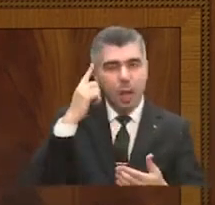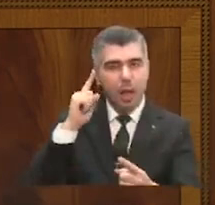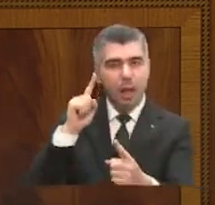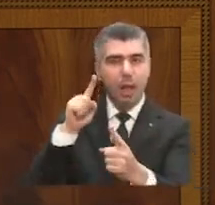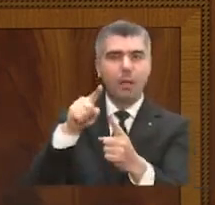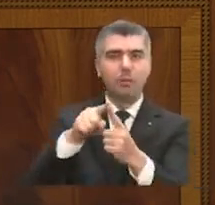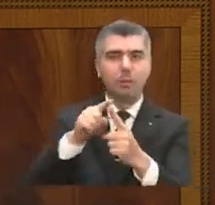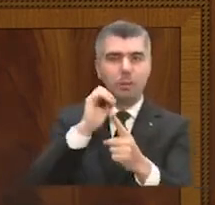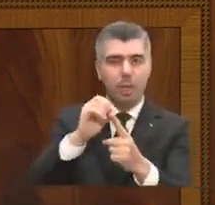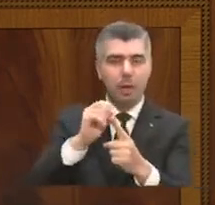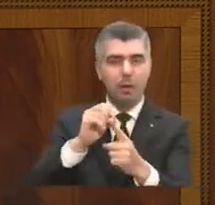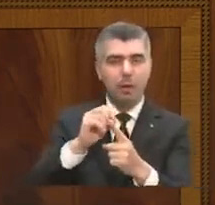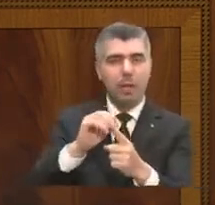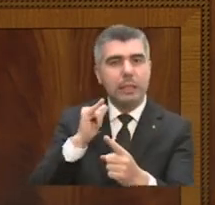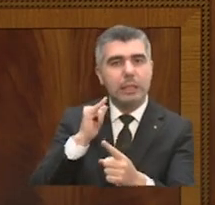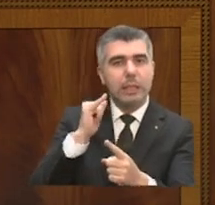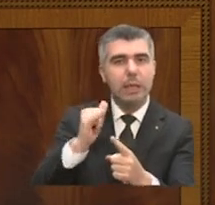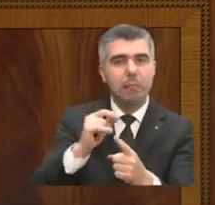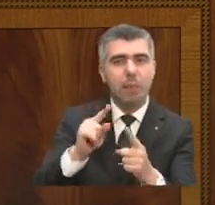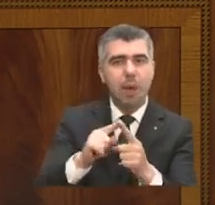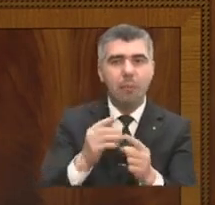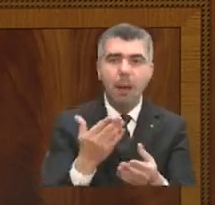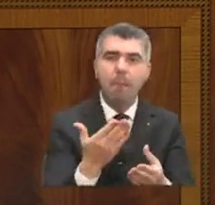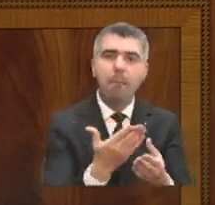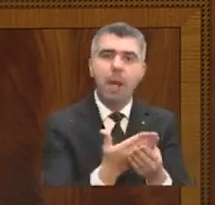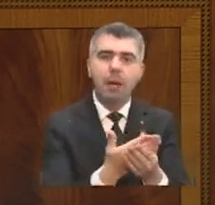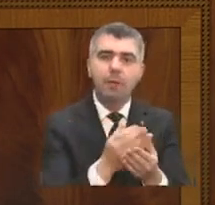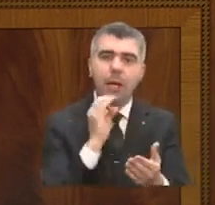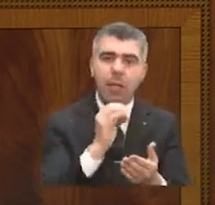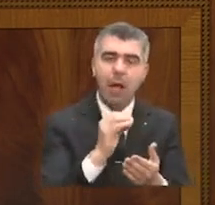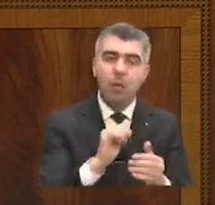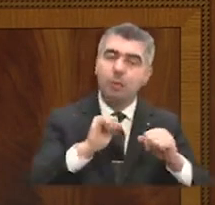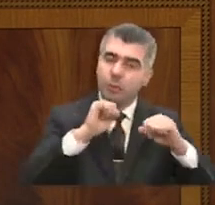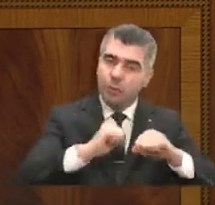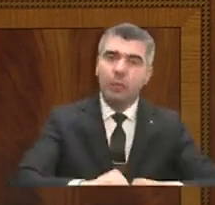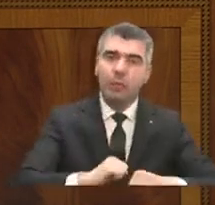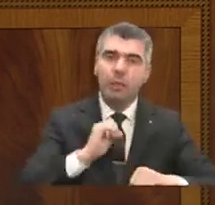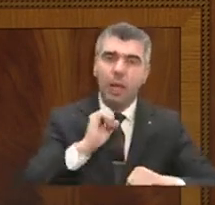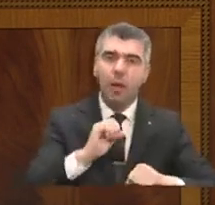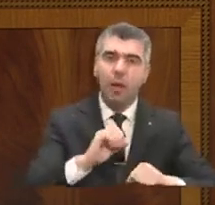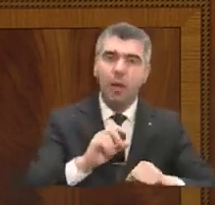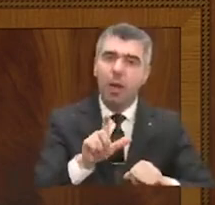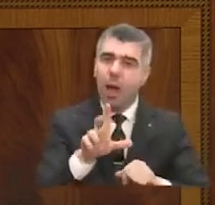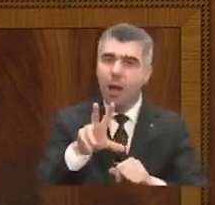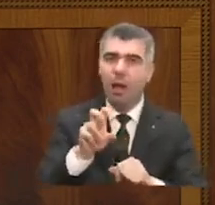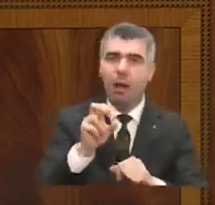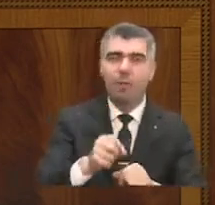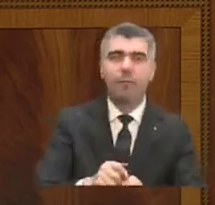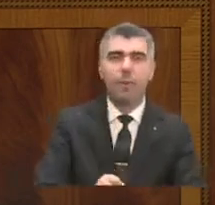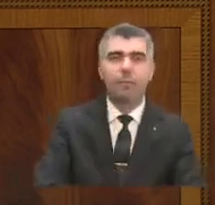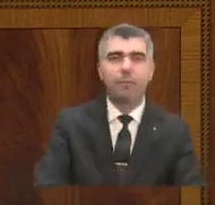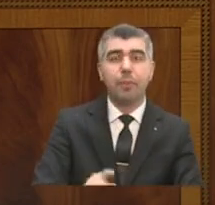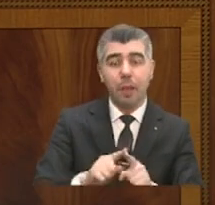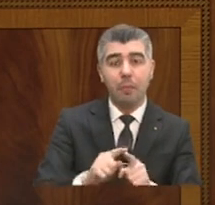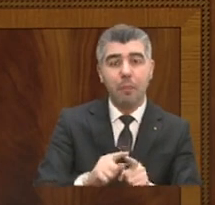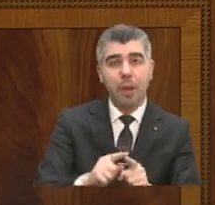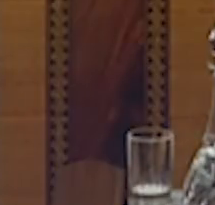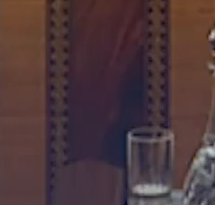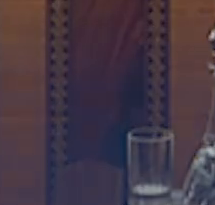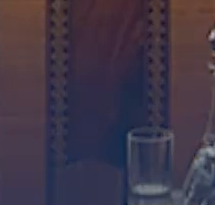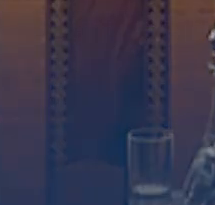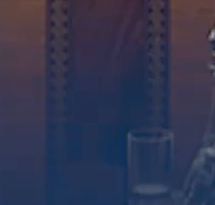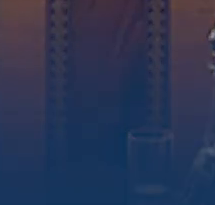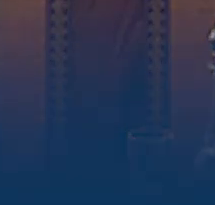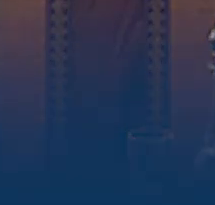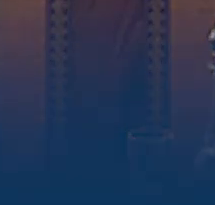هذه أن نذكركم ببعض القضايا الإنسانية التي كان من المفروض أن تحظى باهتمامكم. سيكون مفيداً أن